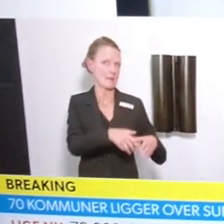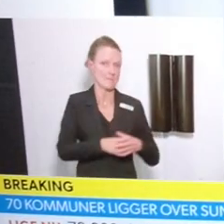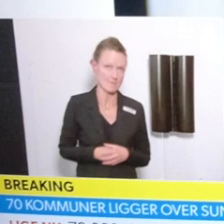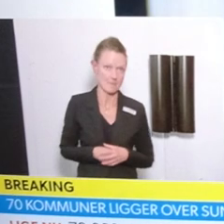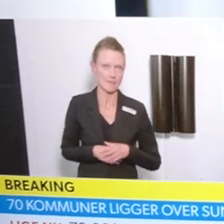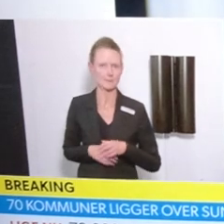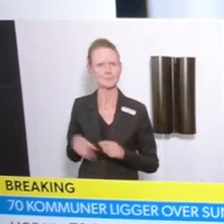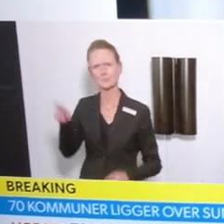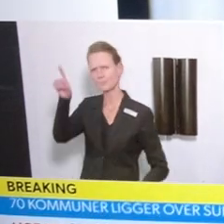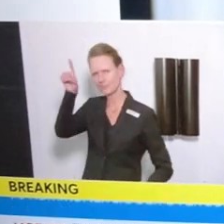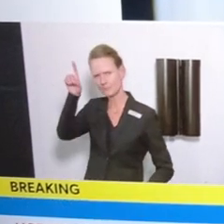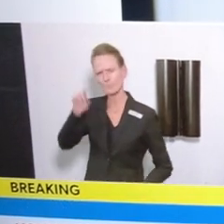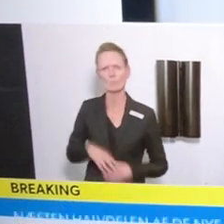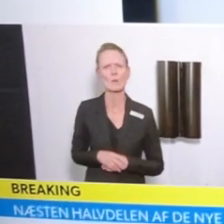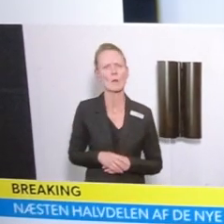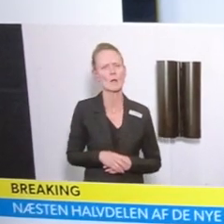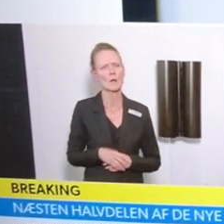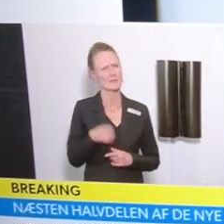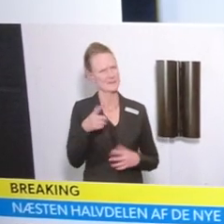den her type af